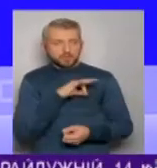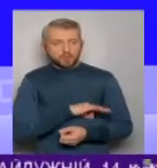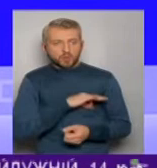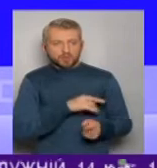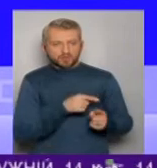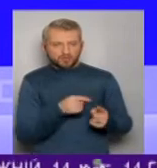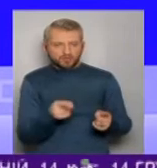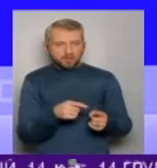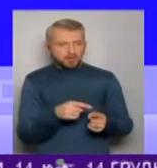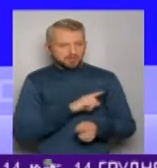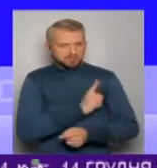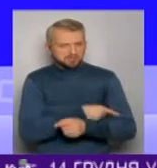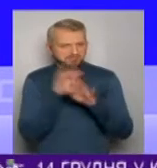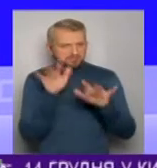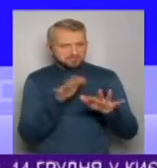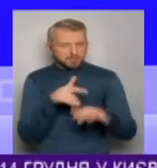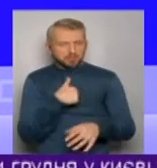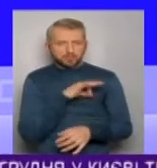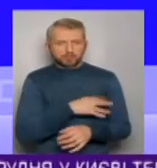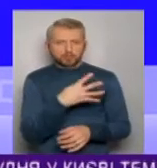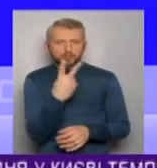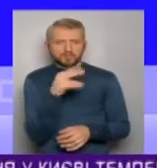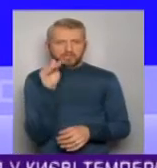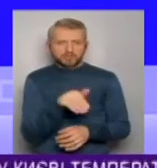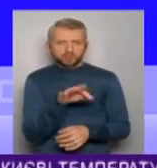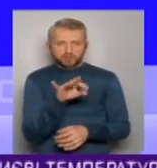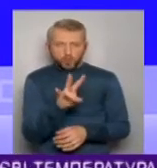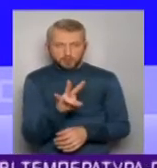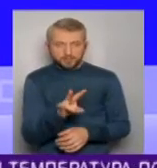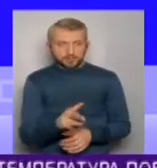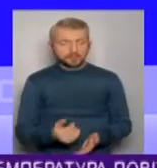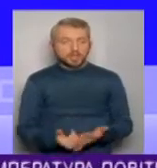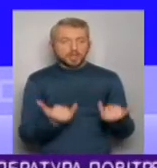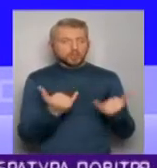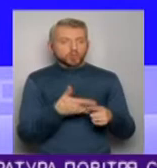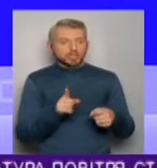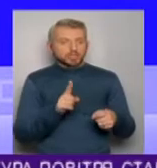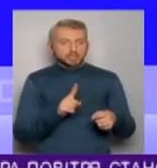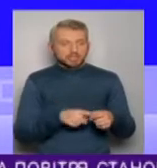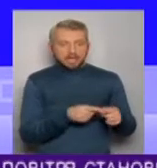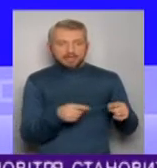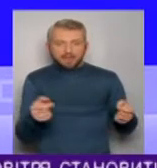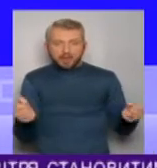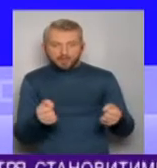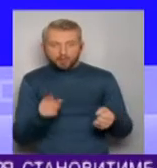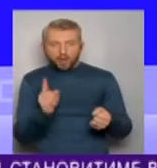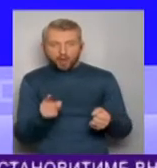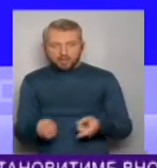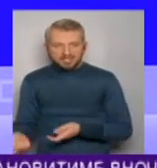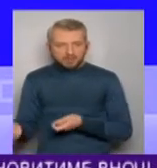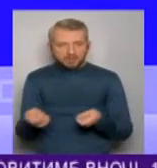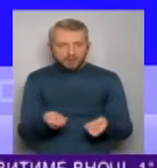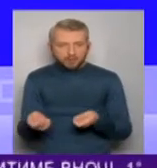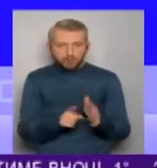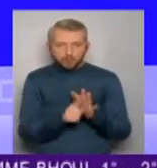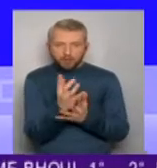таку сніжну зиму порядка 42 тисяч тонн. На сьогодні це не за зиму, але завозимо протягом починаючи